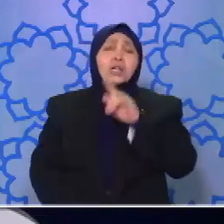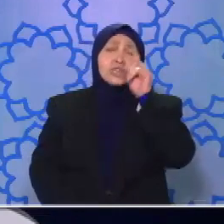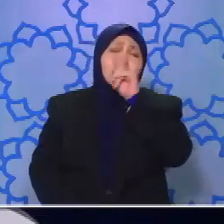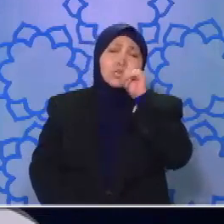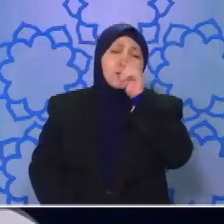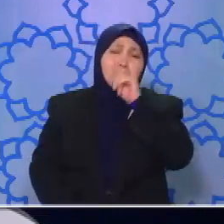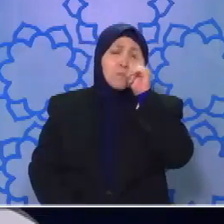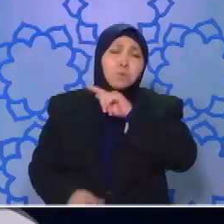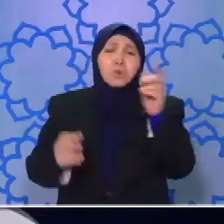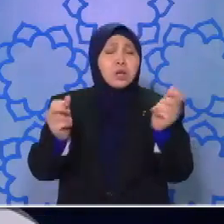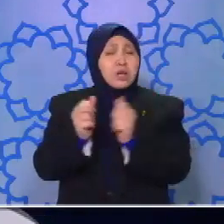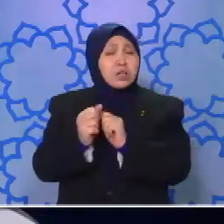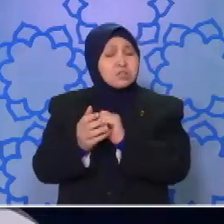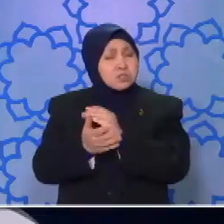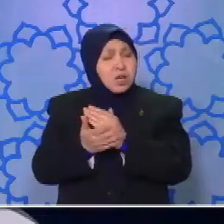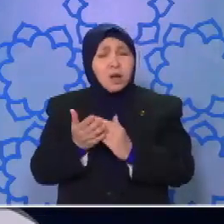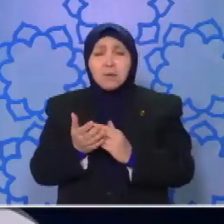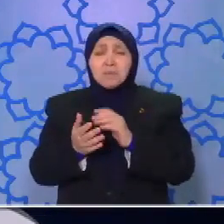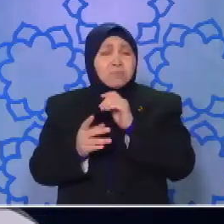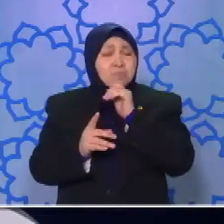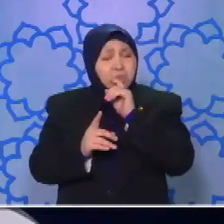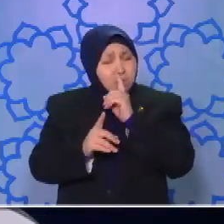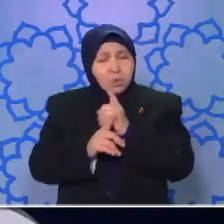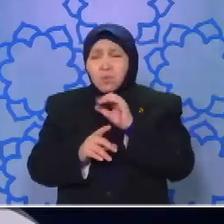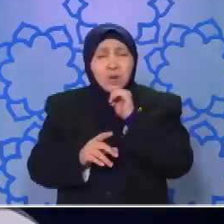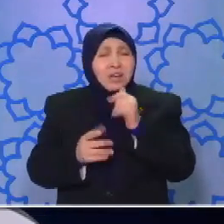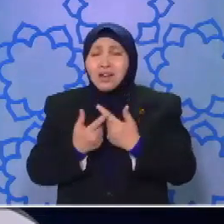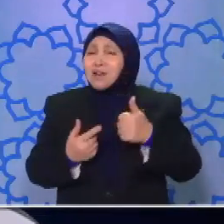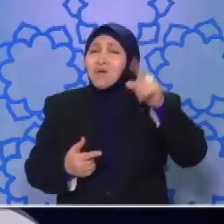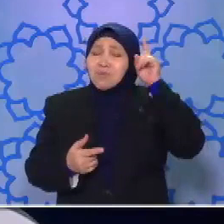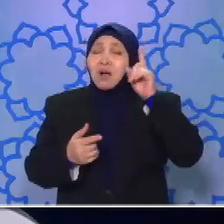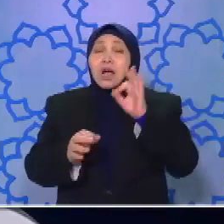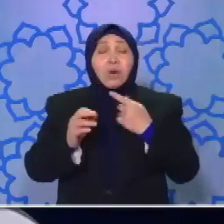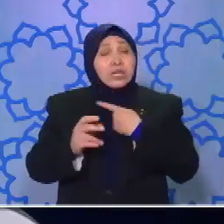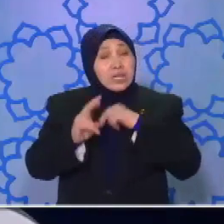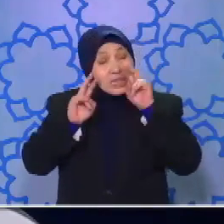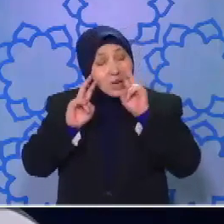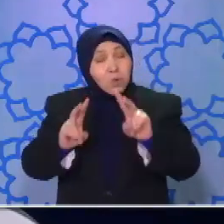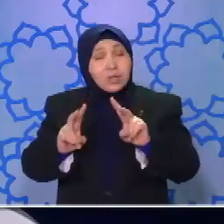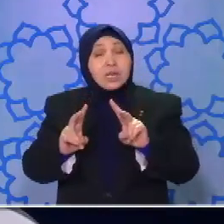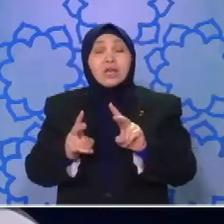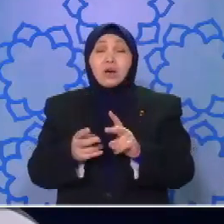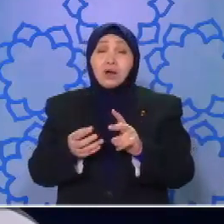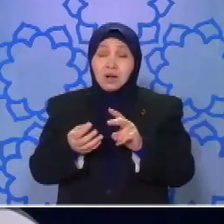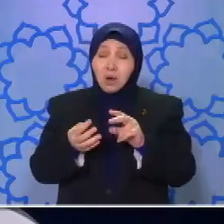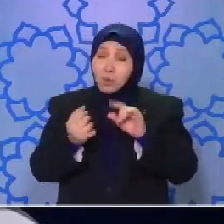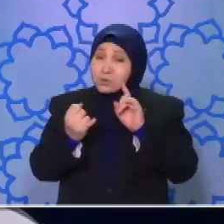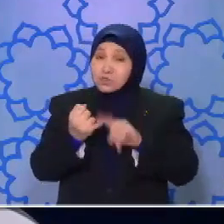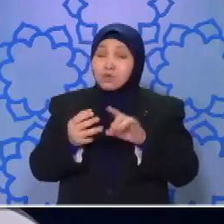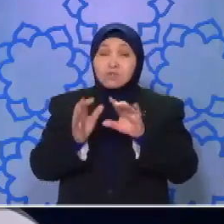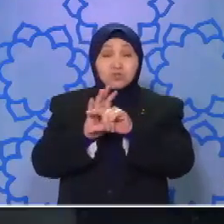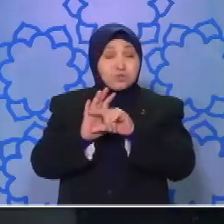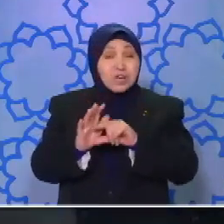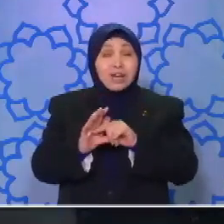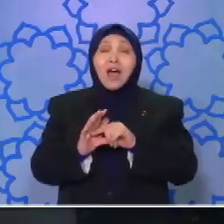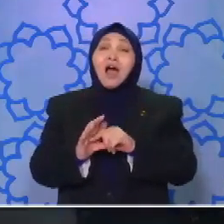dengan sesuatu yang bukan bersumberkan ilmu. Jadi kalau kita tengok tadi Ustaz, ya, ayat itu di hujung surah Al-Baqarah ayat 282 berkaitan dengan